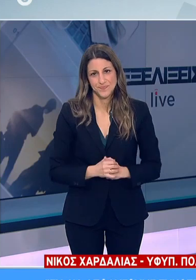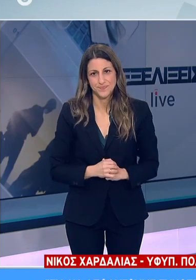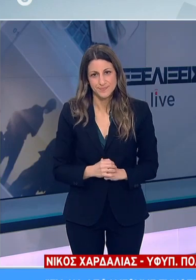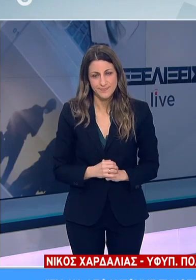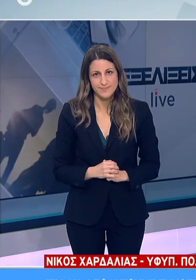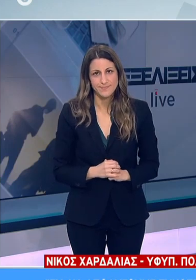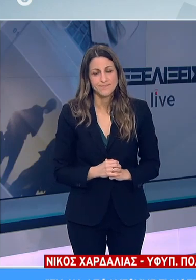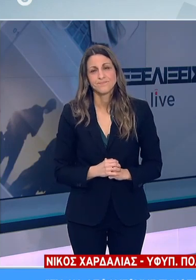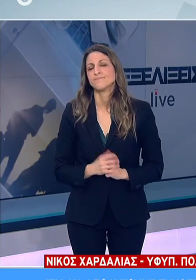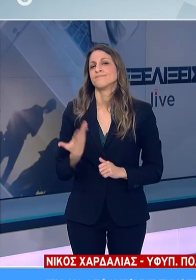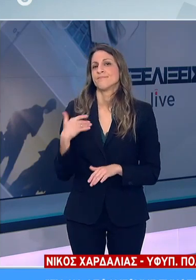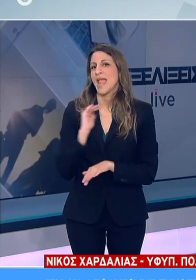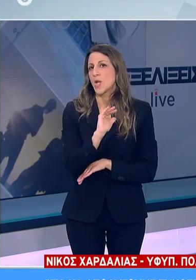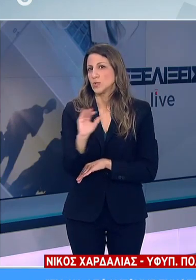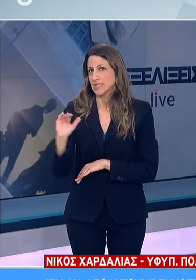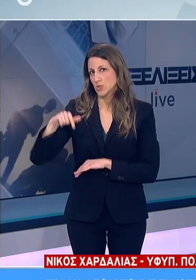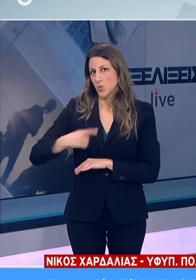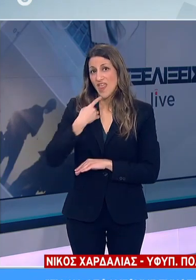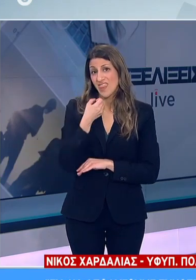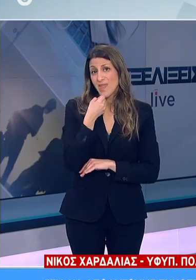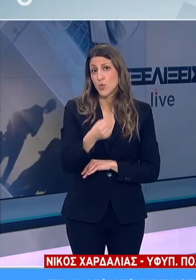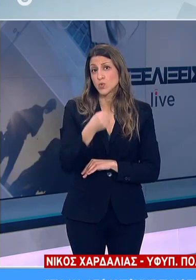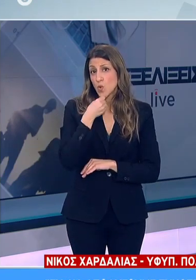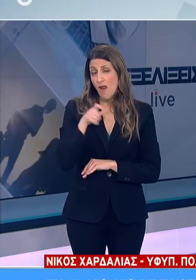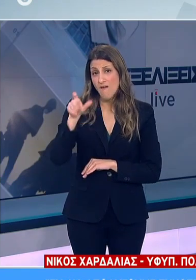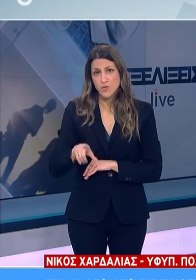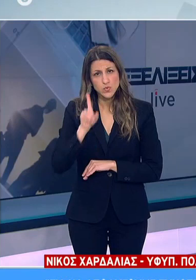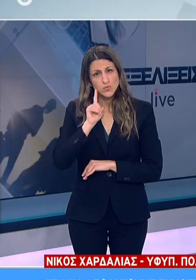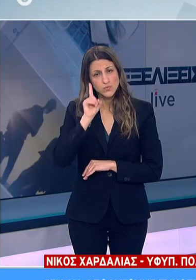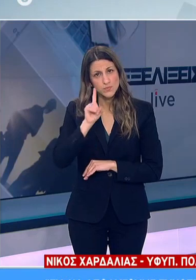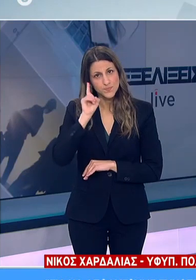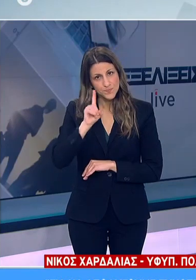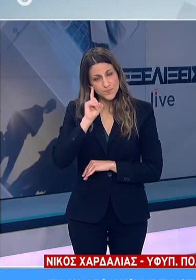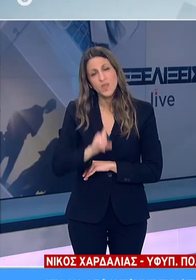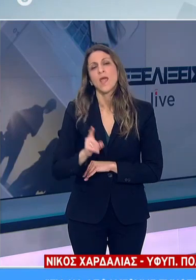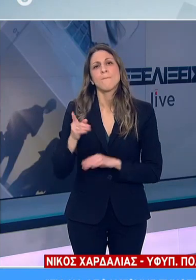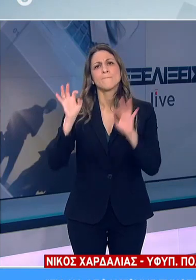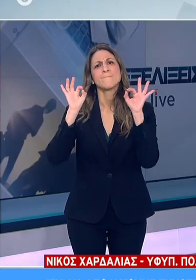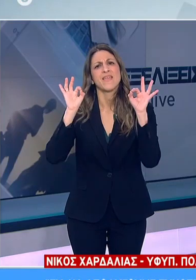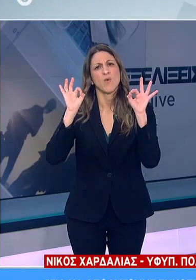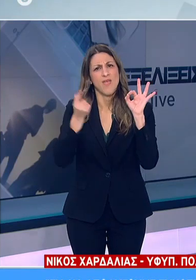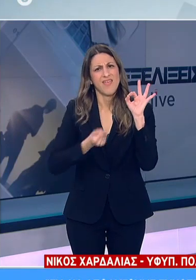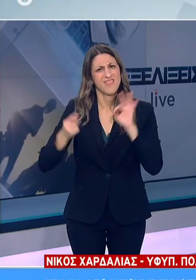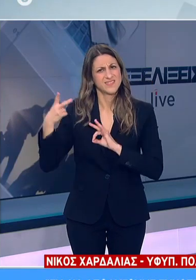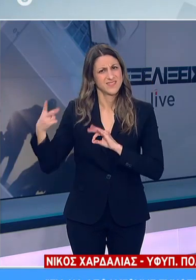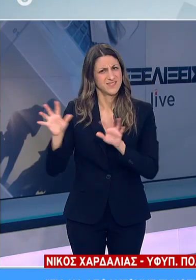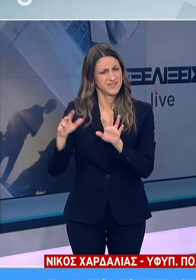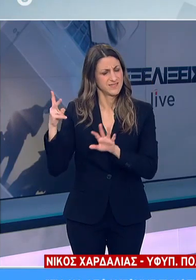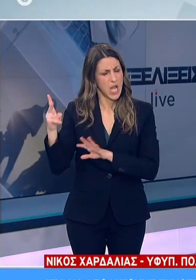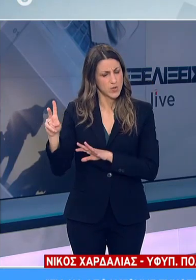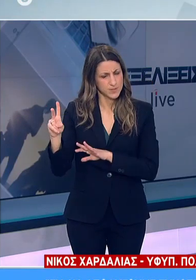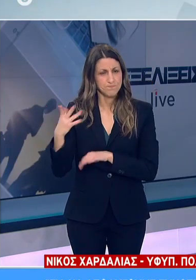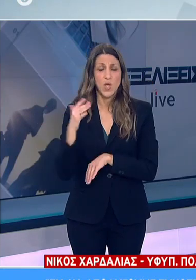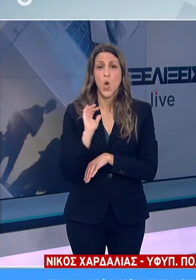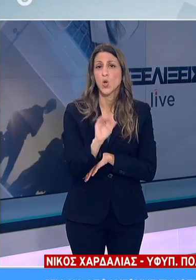κύριε Υπουργέ. Να περάσουμε σε ερωτήσεις. Η κυρία Φουσέκη από το Αθηναϊκό και Μακεδονικό Πρακτορείο Ειδήσεων. Απέναντι στην